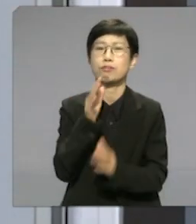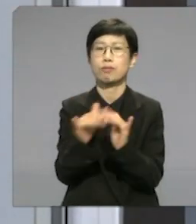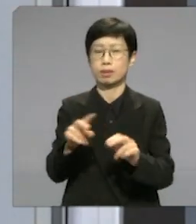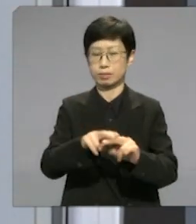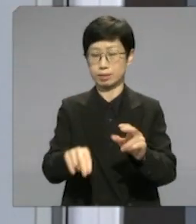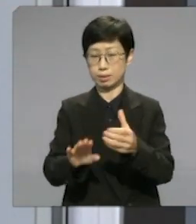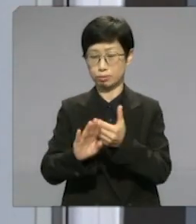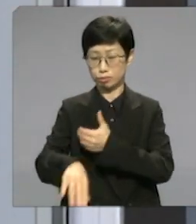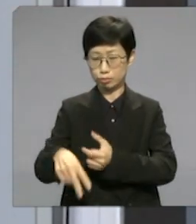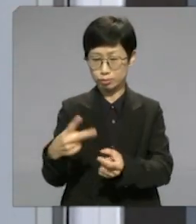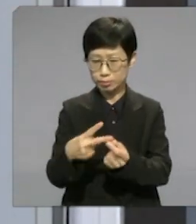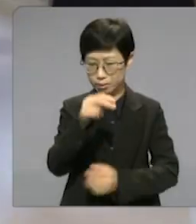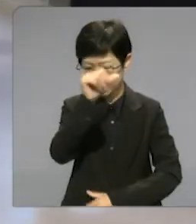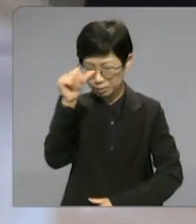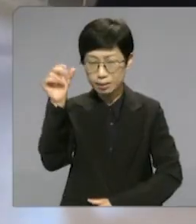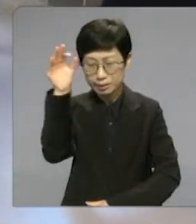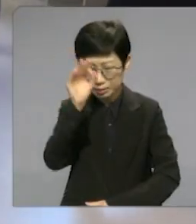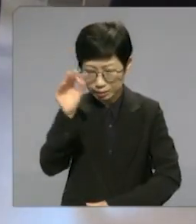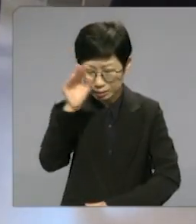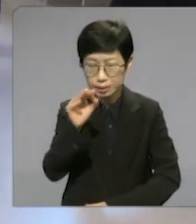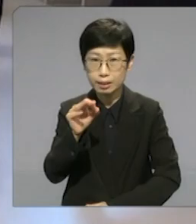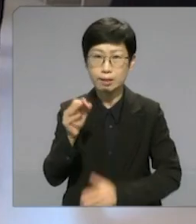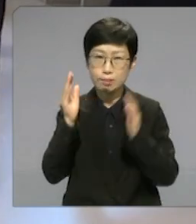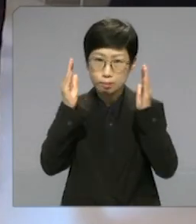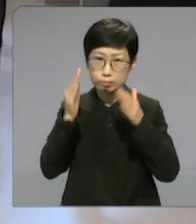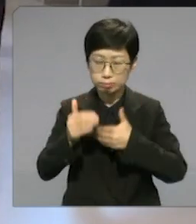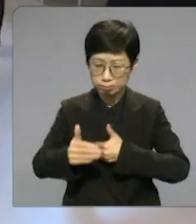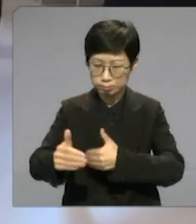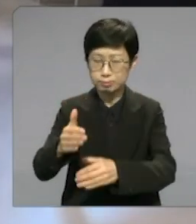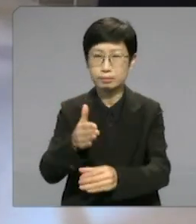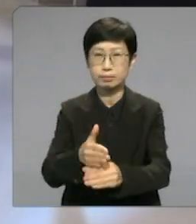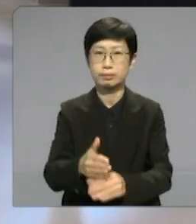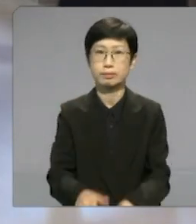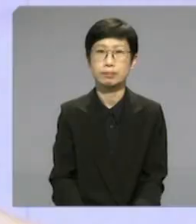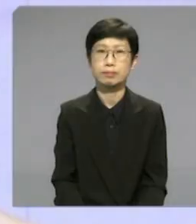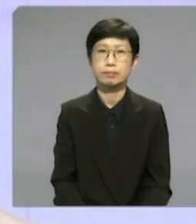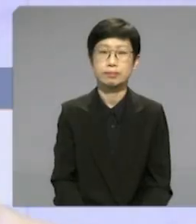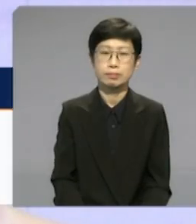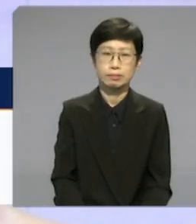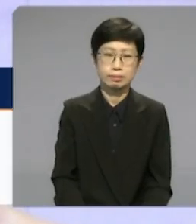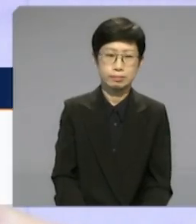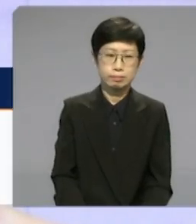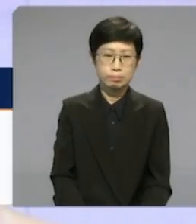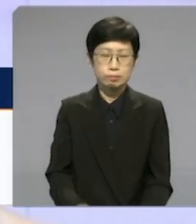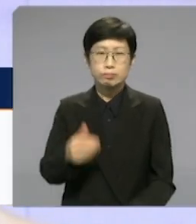제2의 인생을 찾아 패션과 모델에 대한 열정을 불태우고 있습니다.